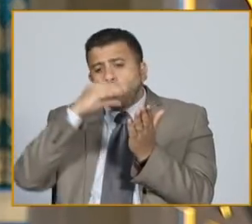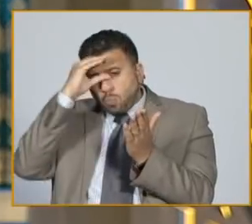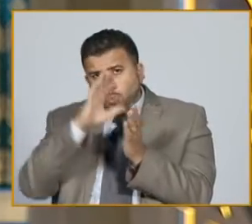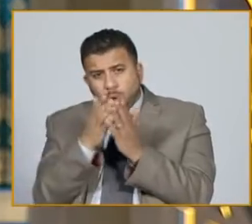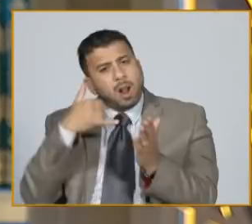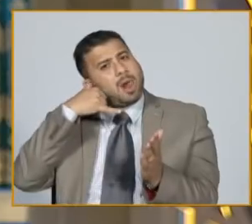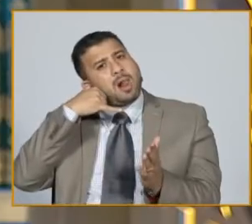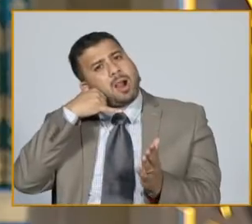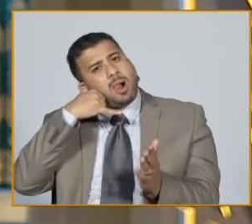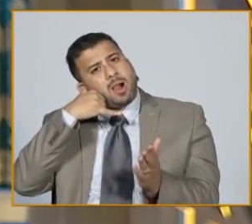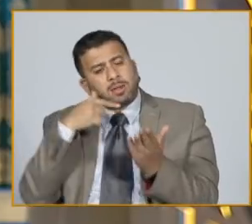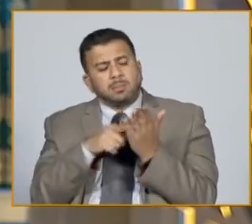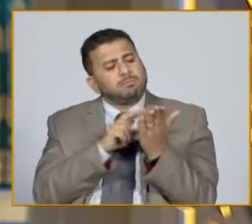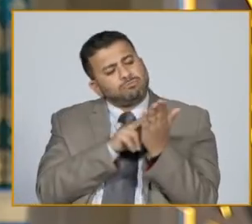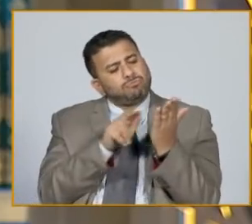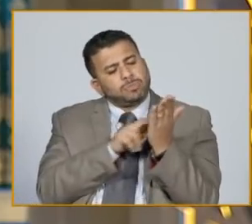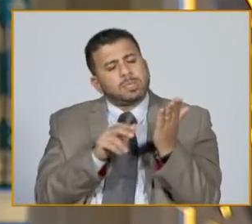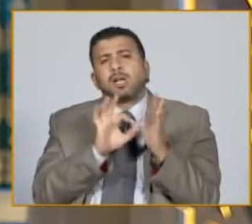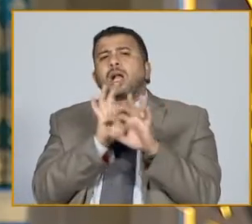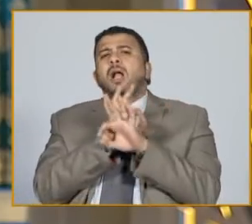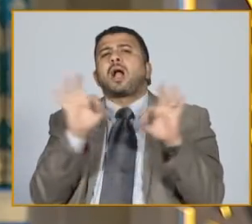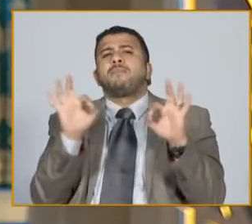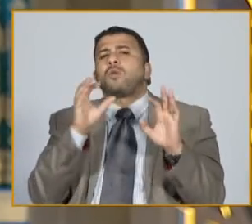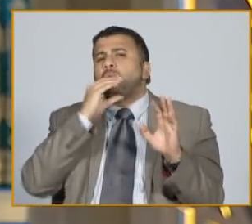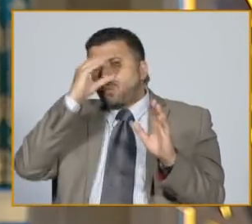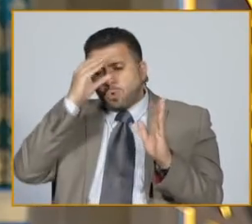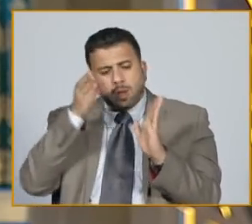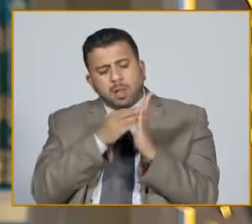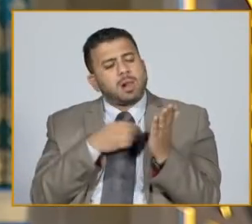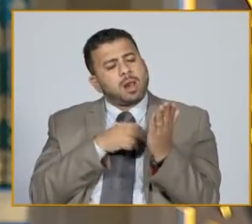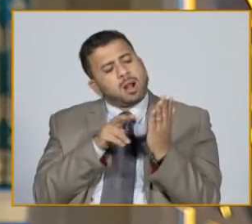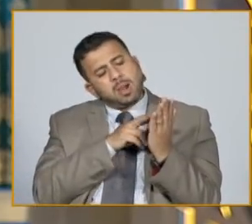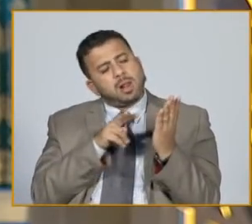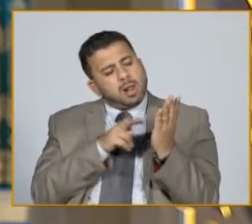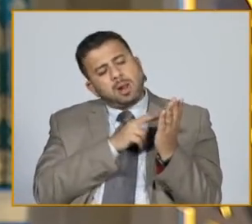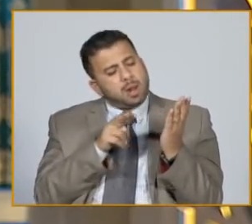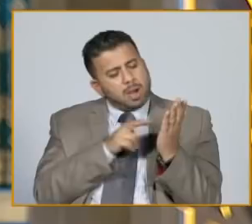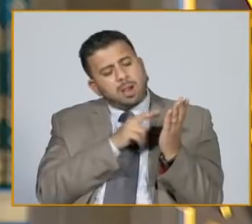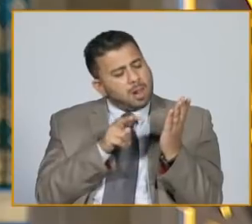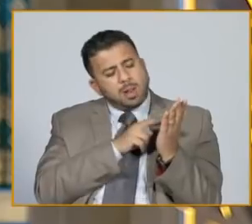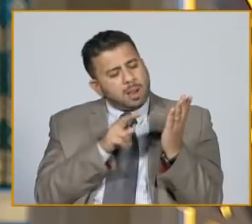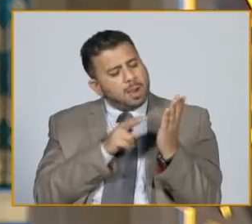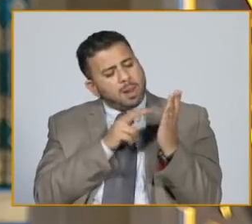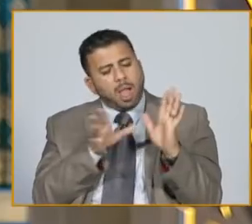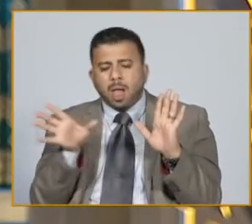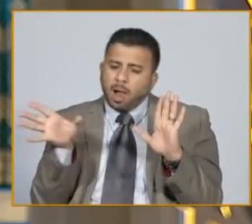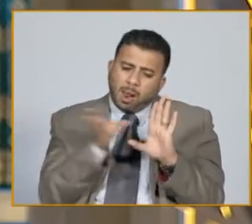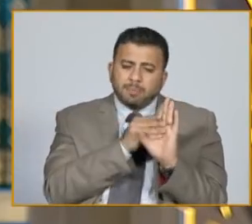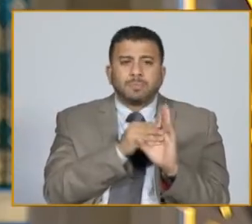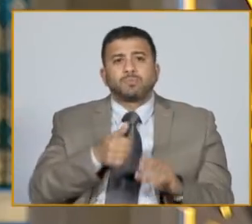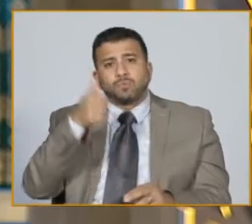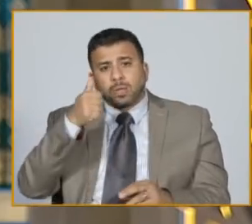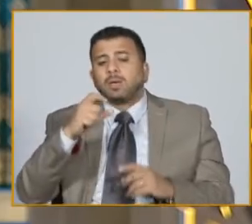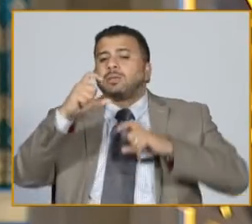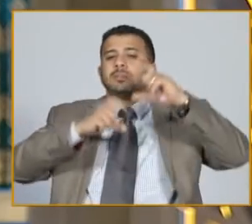فيه الجوالات المحمول هذا، القرآن كامل يجوز أن يقرأ منه. يجوز للإنسان أن يقرأ الأذكار، أذكار